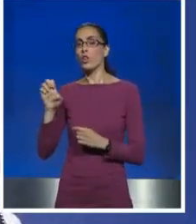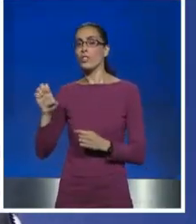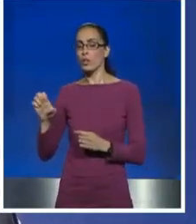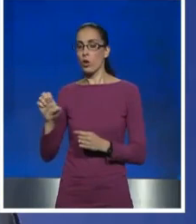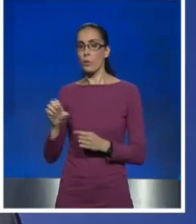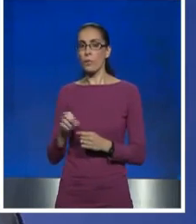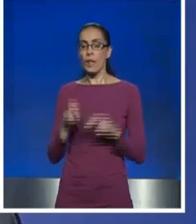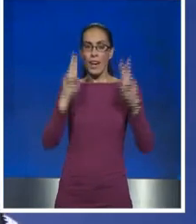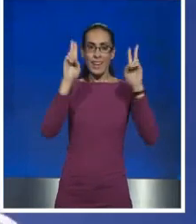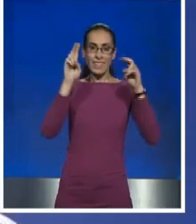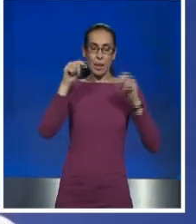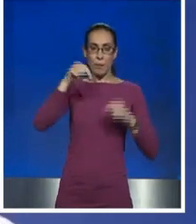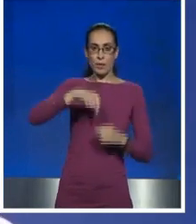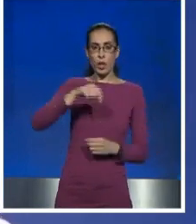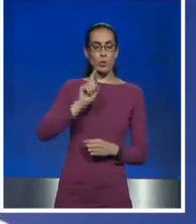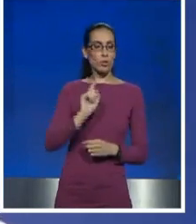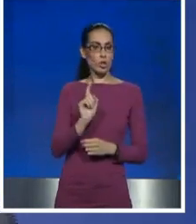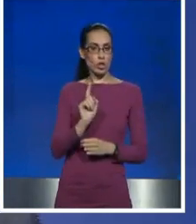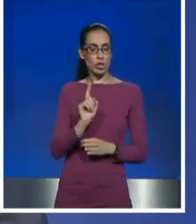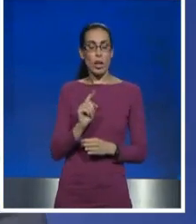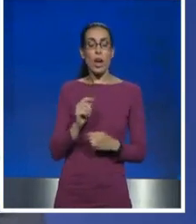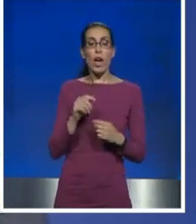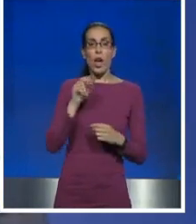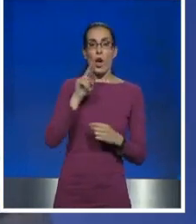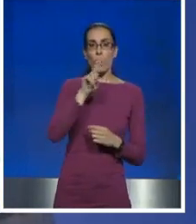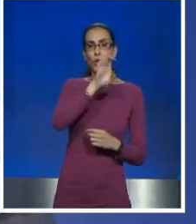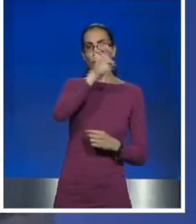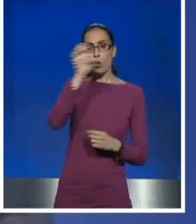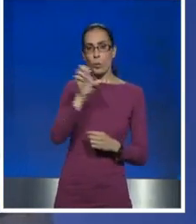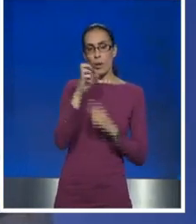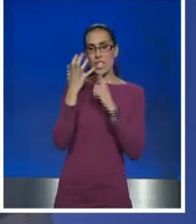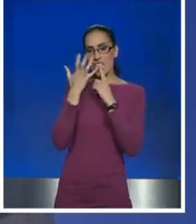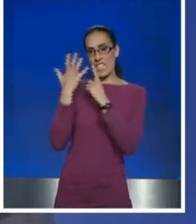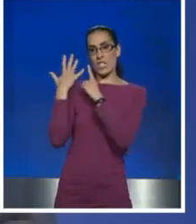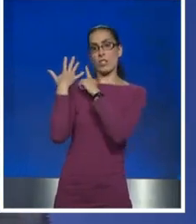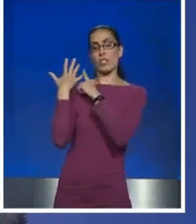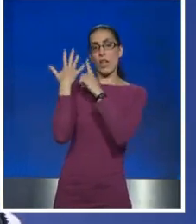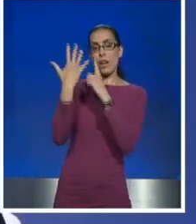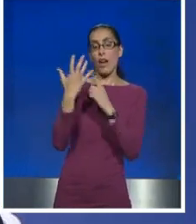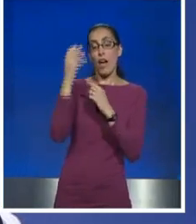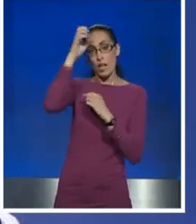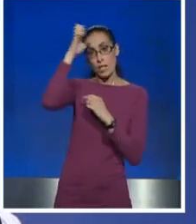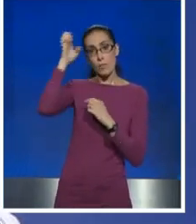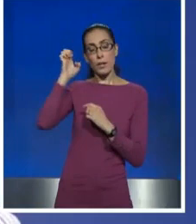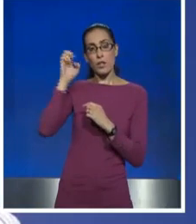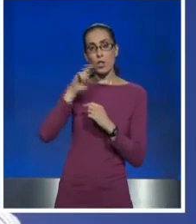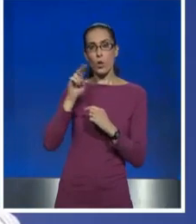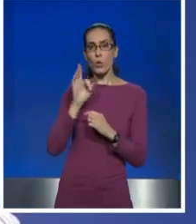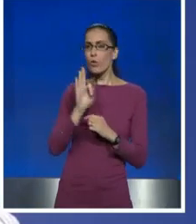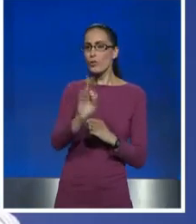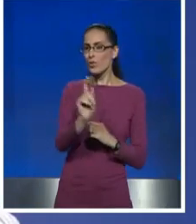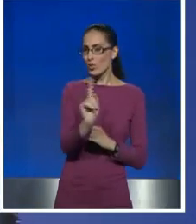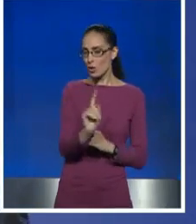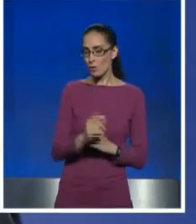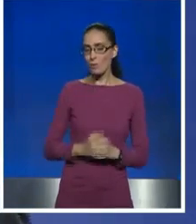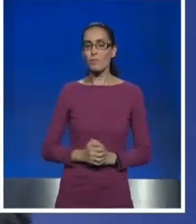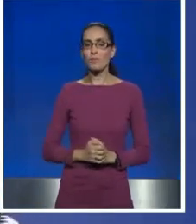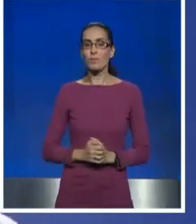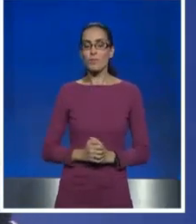It-tema magħżula d-dibattitu tal-lum kienet l-Unjoni Ewropea 15-il sena esperjenza u l-futur. Dibattitu tmexxa